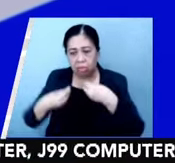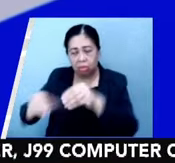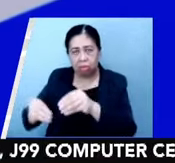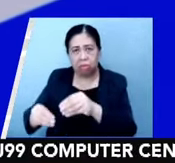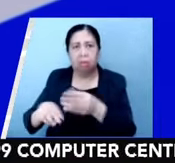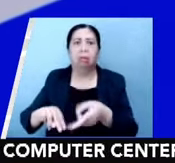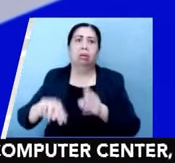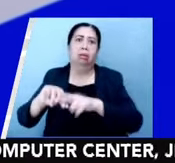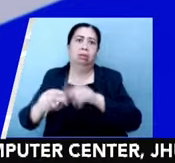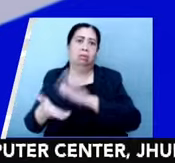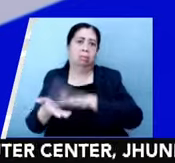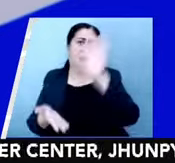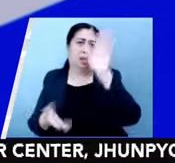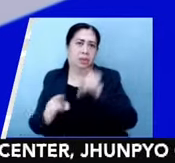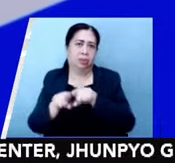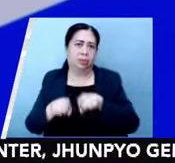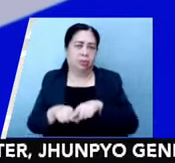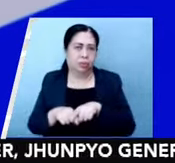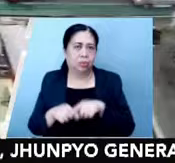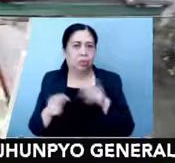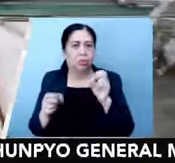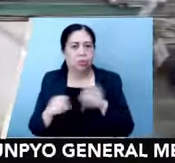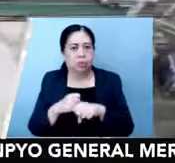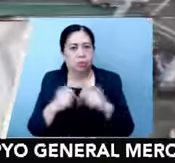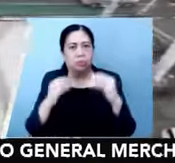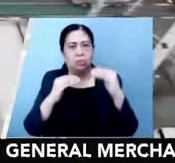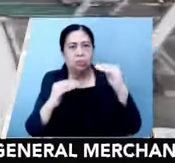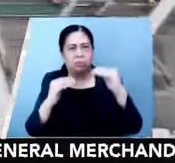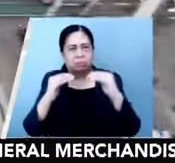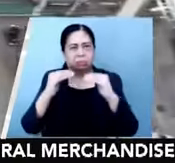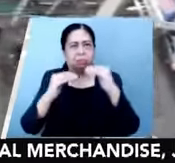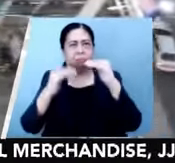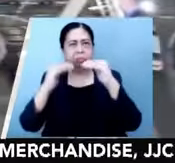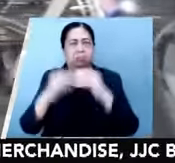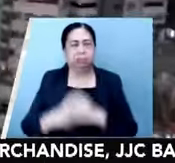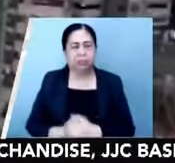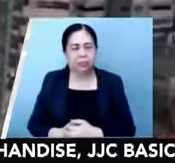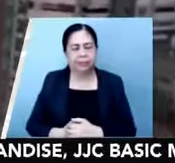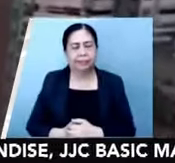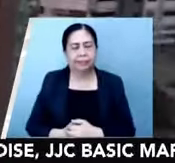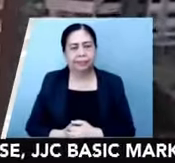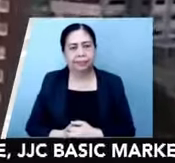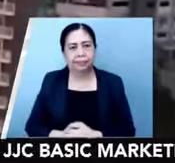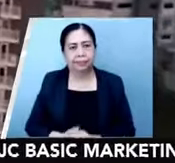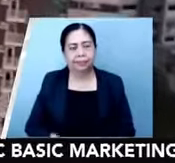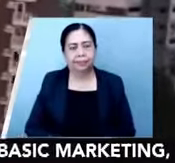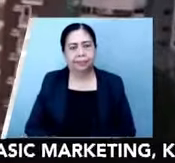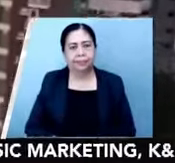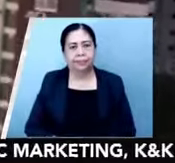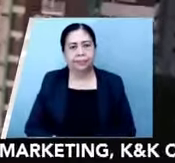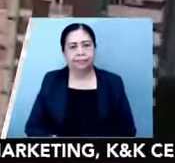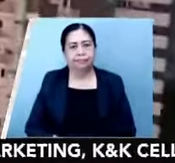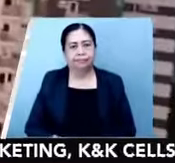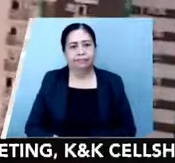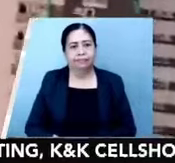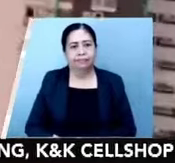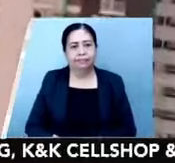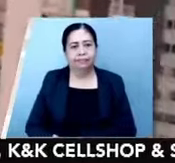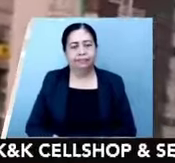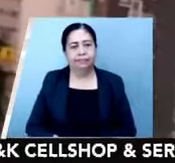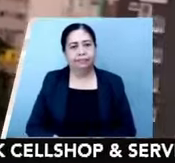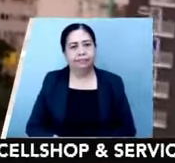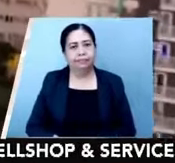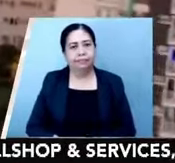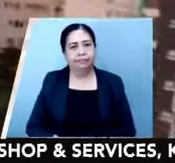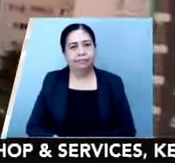din. Makakabag din siya sa pagtaas ng inflation. Ito ang unang balita. EJ Gomez para sa GMA Integrated